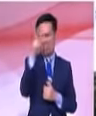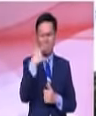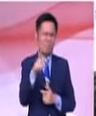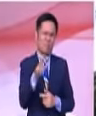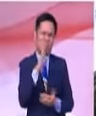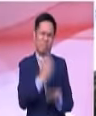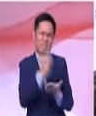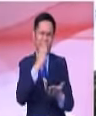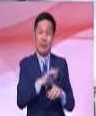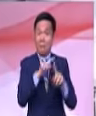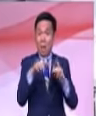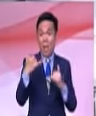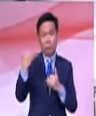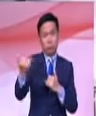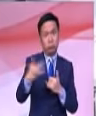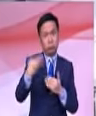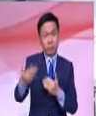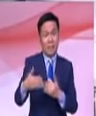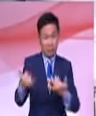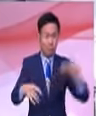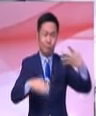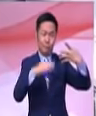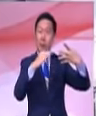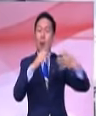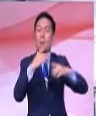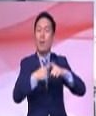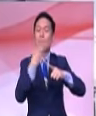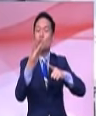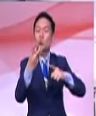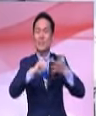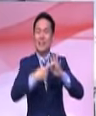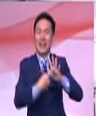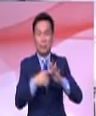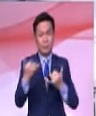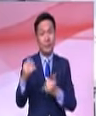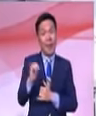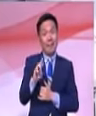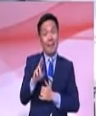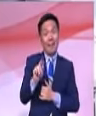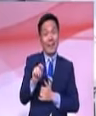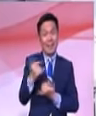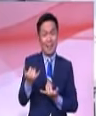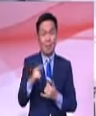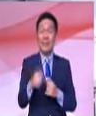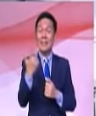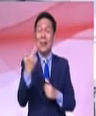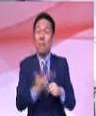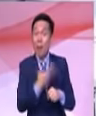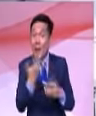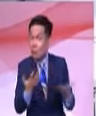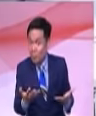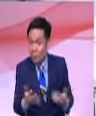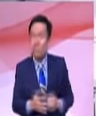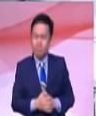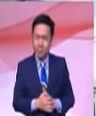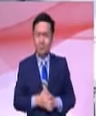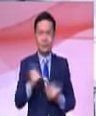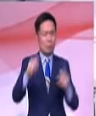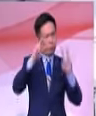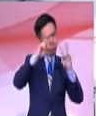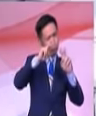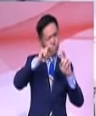akan dimulakan pada separuh kedua tahun ini. Susulan itu, pihak MRT Corporation telah diberi masa 3 bulan untuk melengkapkan